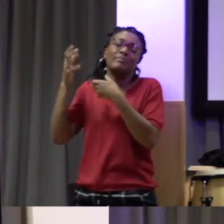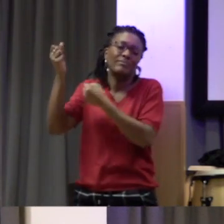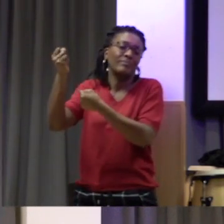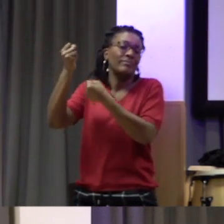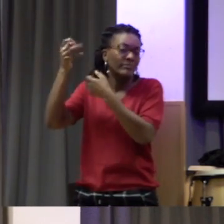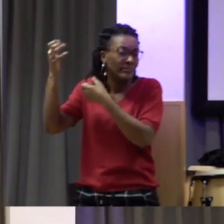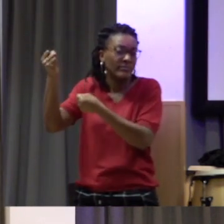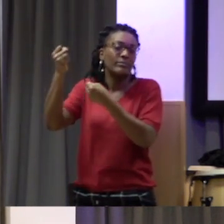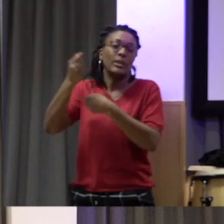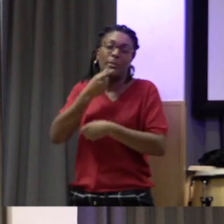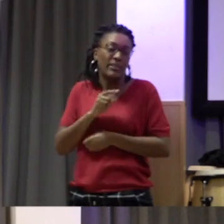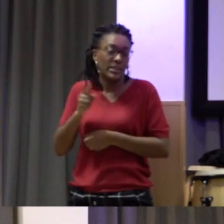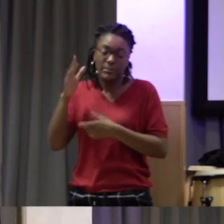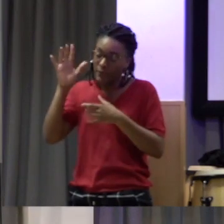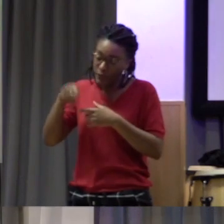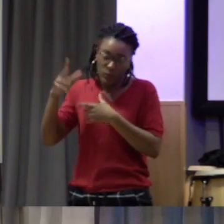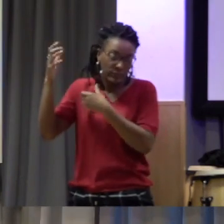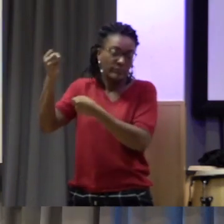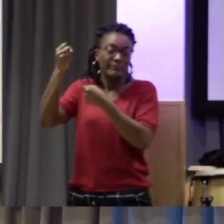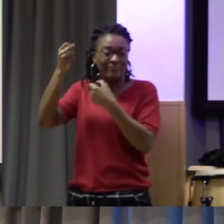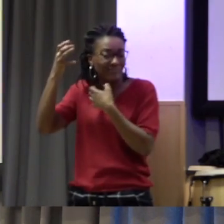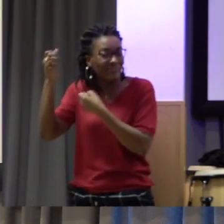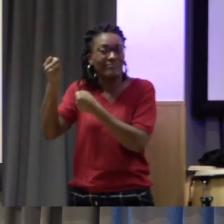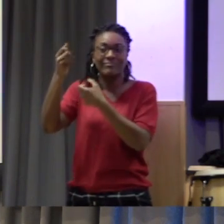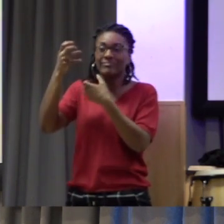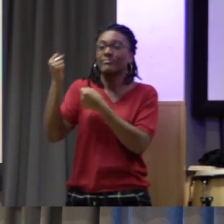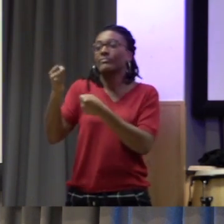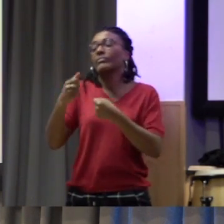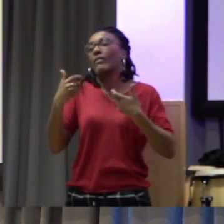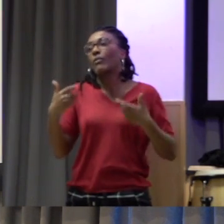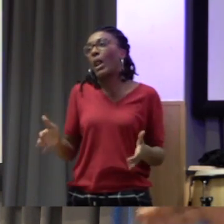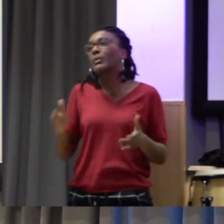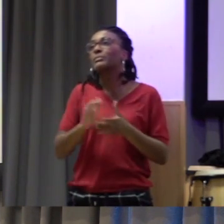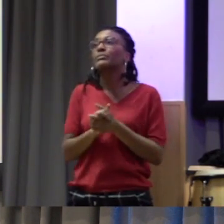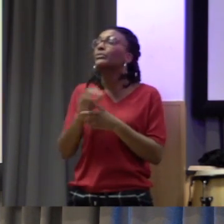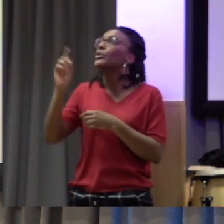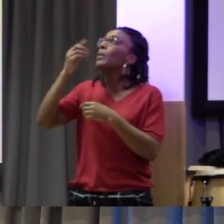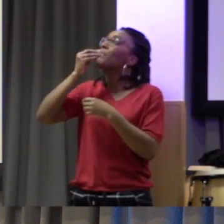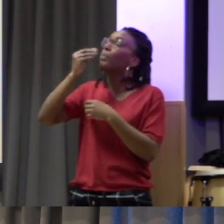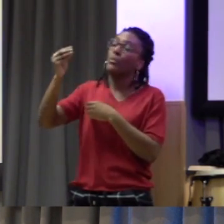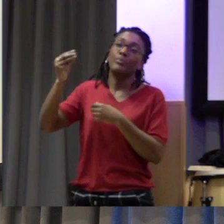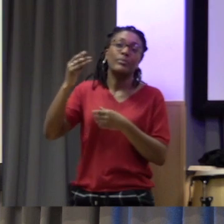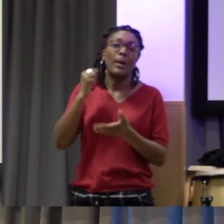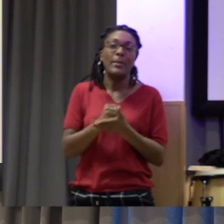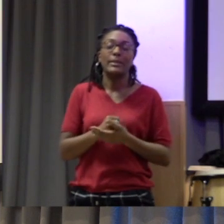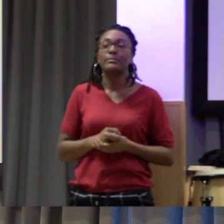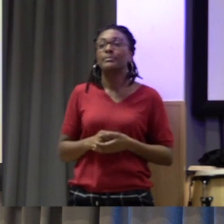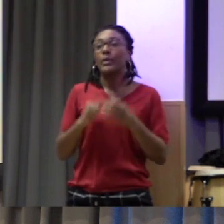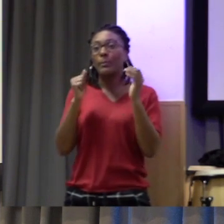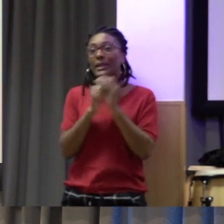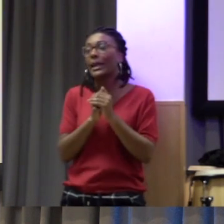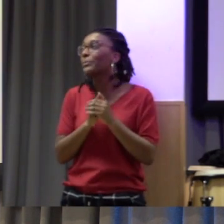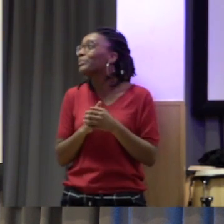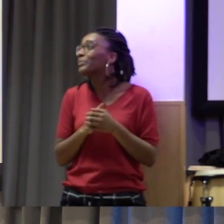évident, mais c'est la réalité. Que le nom du Seigneur soit béni. Seigneur, je te loue, je te rends